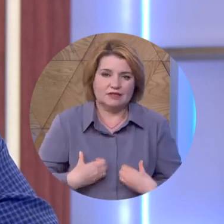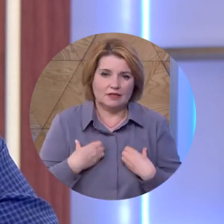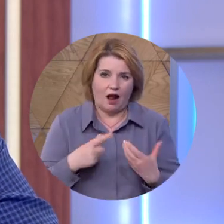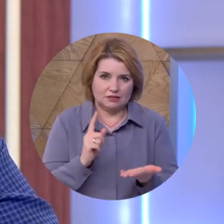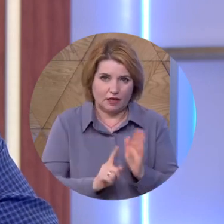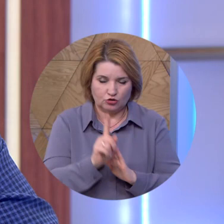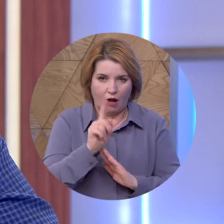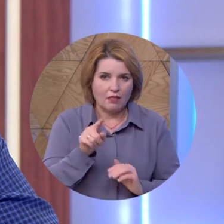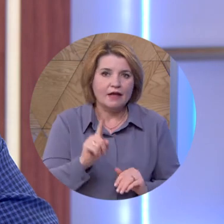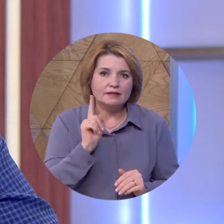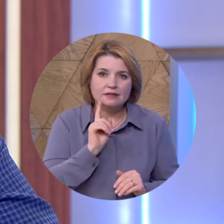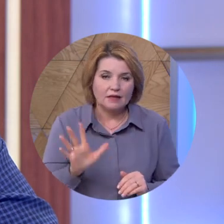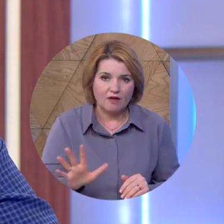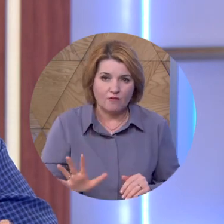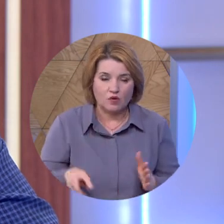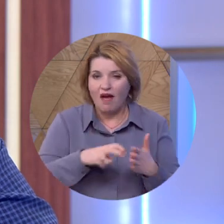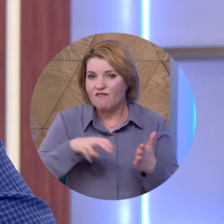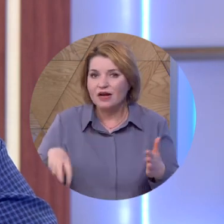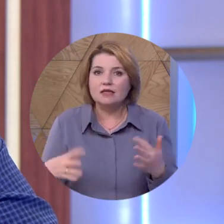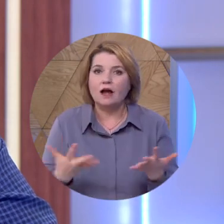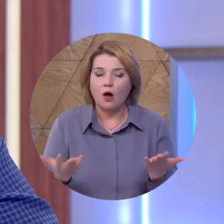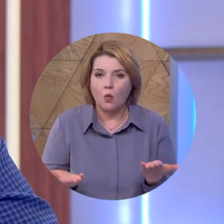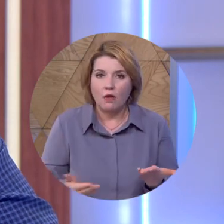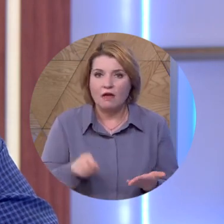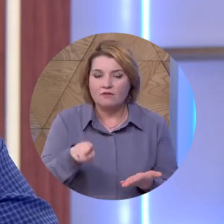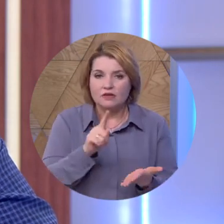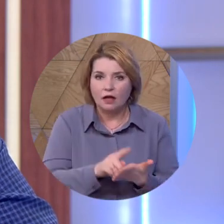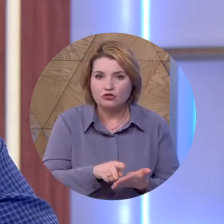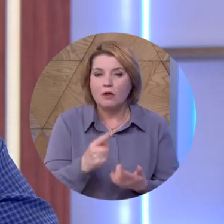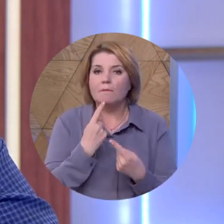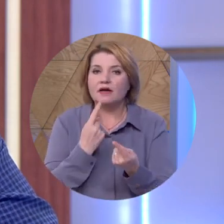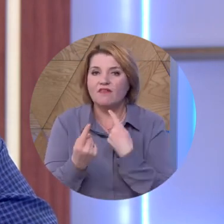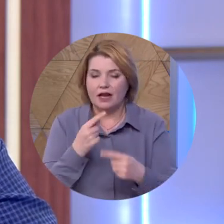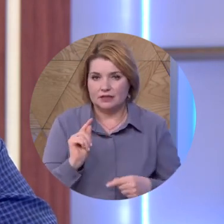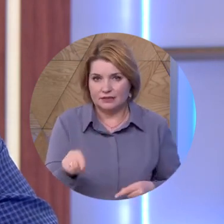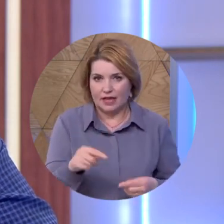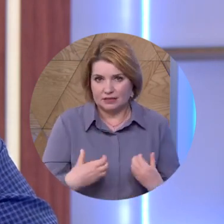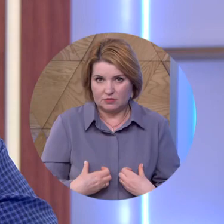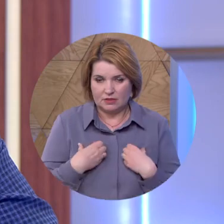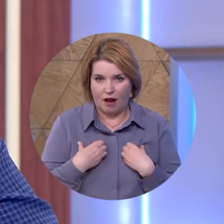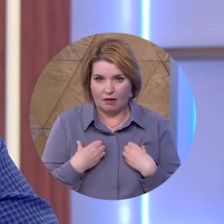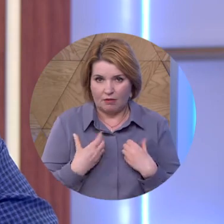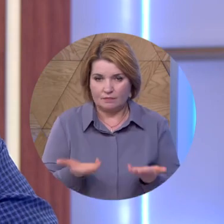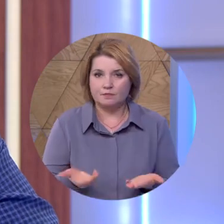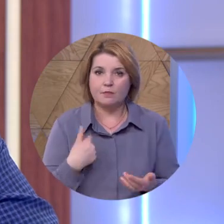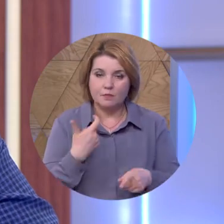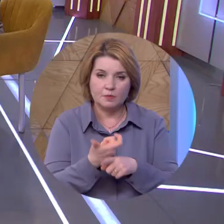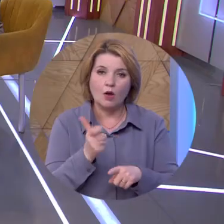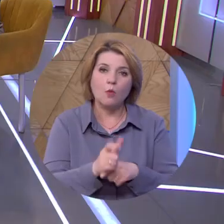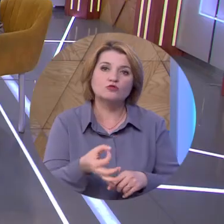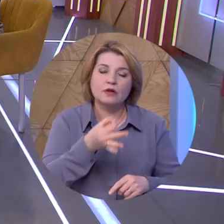дискомфорт. Вот один из способов выхода – это попробуйте понять, в чем ваш страх, и попробуйте поговорить с этим страхом. Мне очень нравится один там гениальный пример